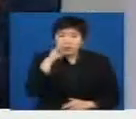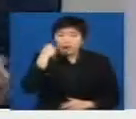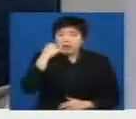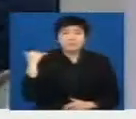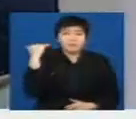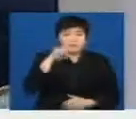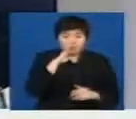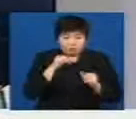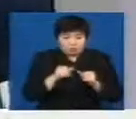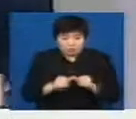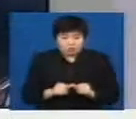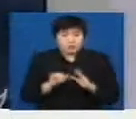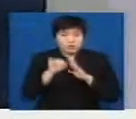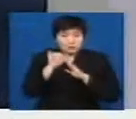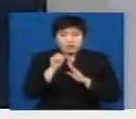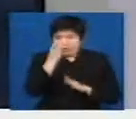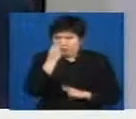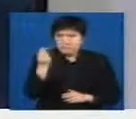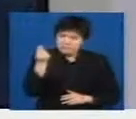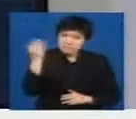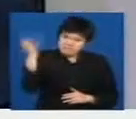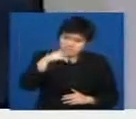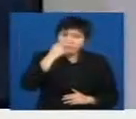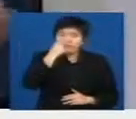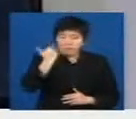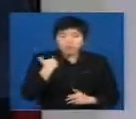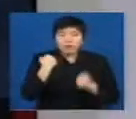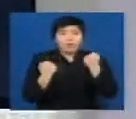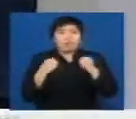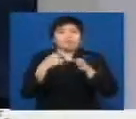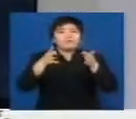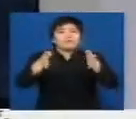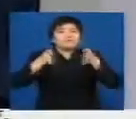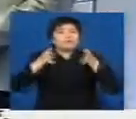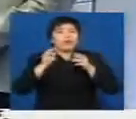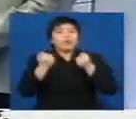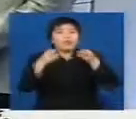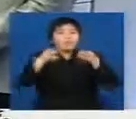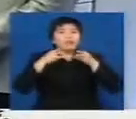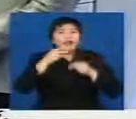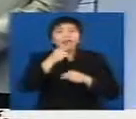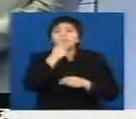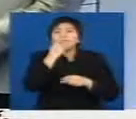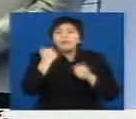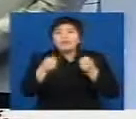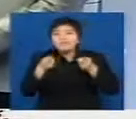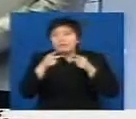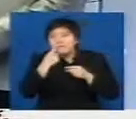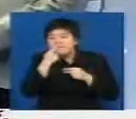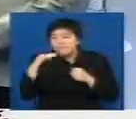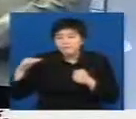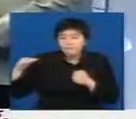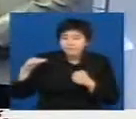าอยู่ที่จังหวัดเชียงใหม่ใกล้เคียง อ ยากให้รีบมาเห็นว่ามีรถแดงรับส่งมาถึงนี่ด้วยนะฮะก็ไม่ได้ไกลมากอยู่เป็นบริเวณคูเมื